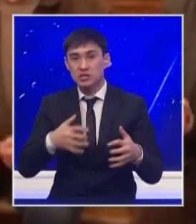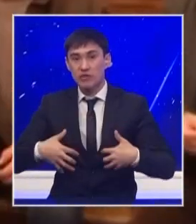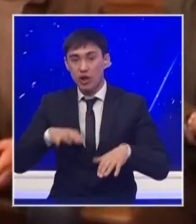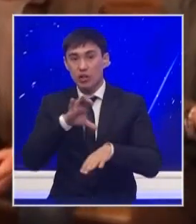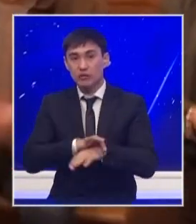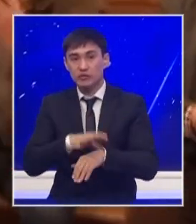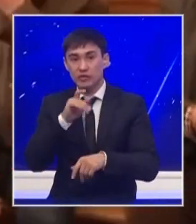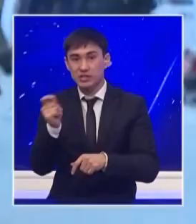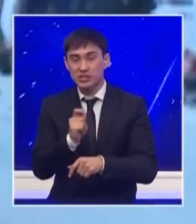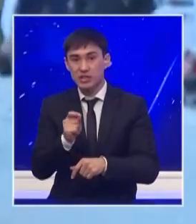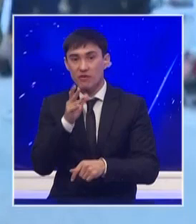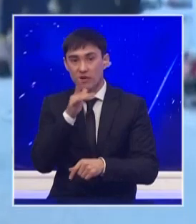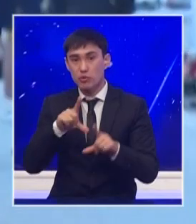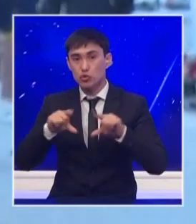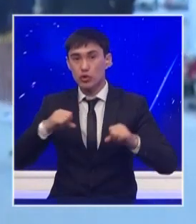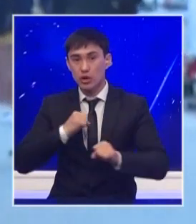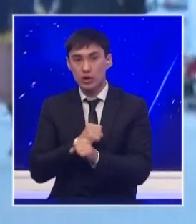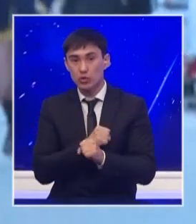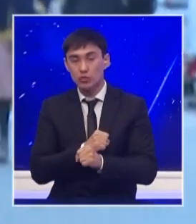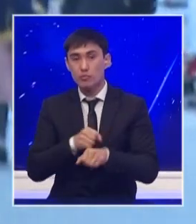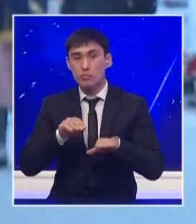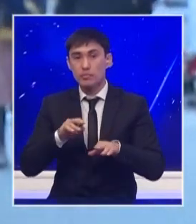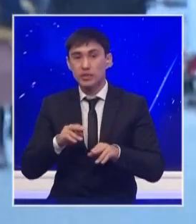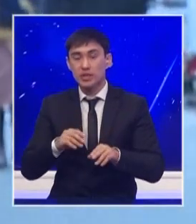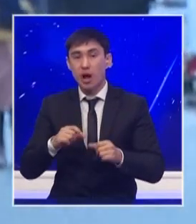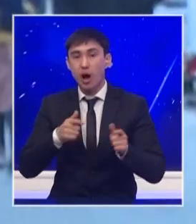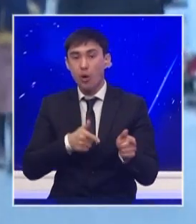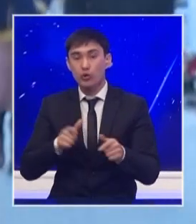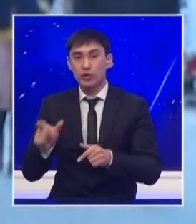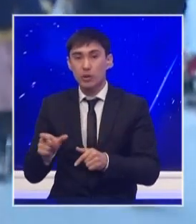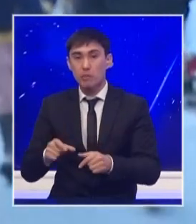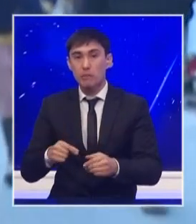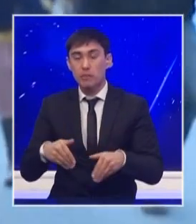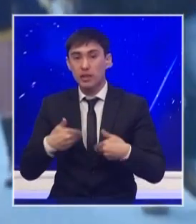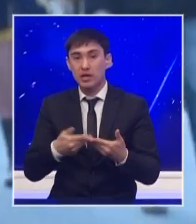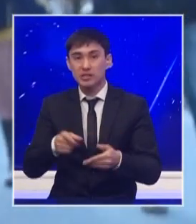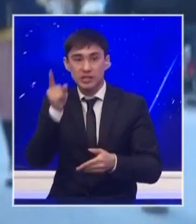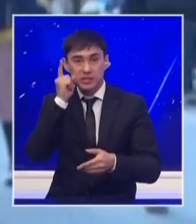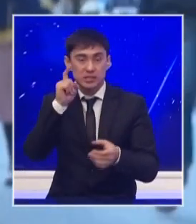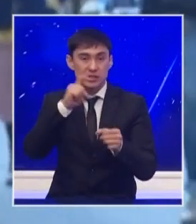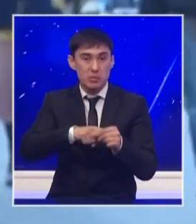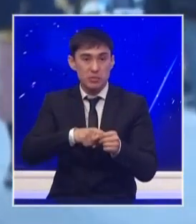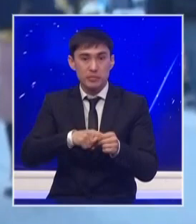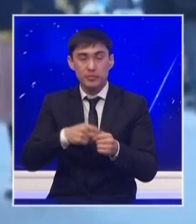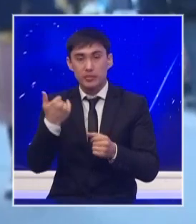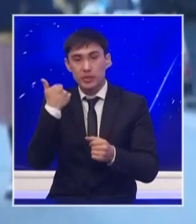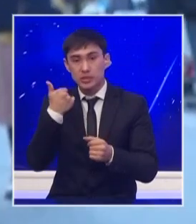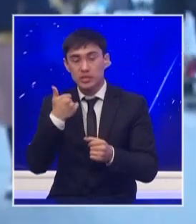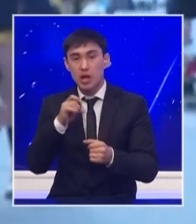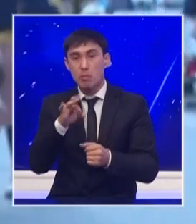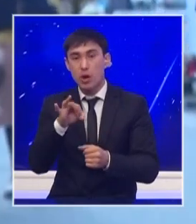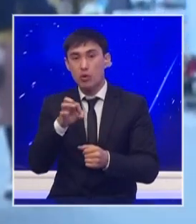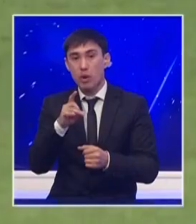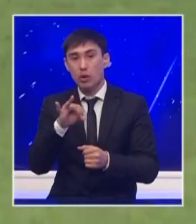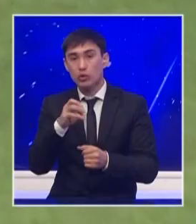школьных каникул вместо этого охотником предлагается регистрироваться в мобильном приложении также из-за период президентства Эммануэля